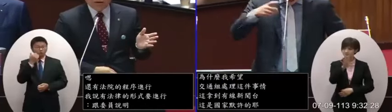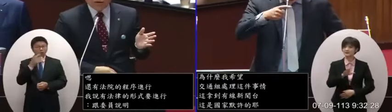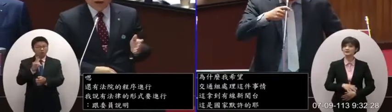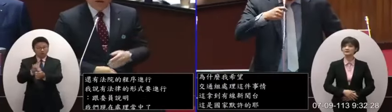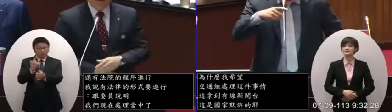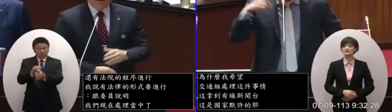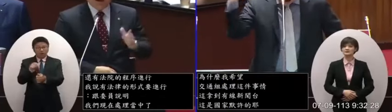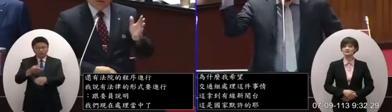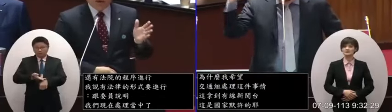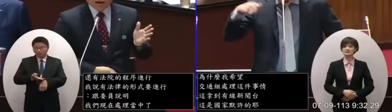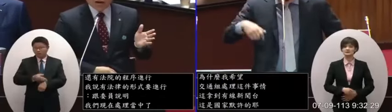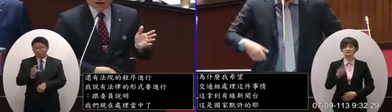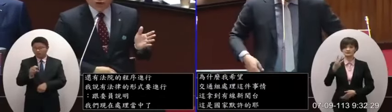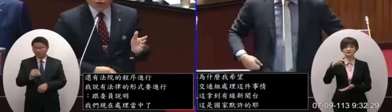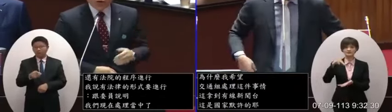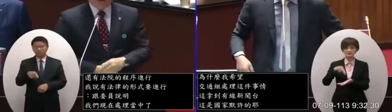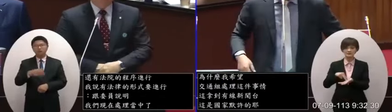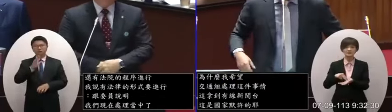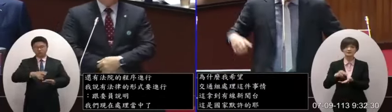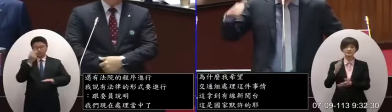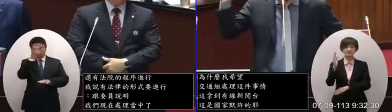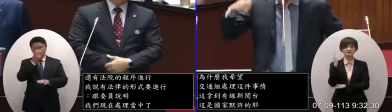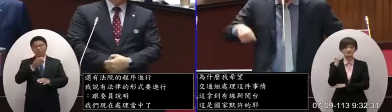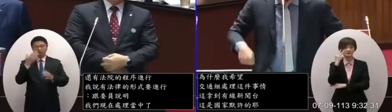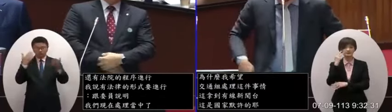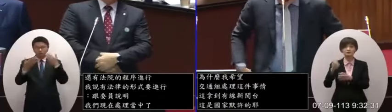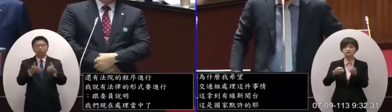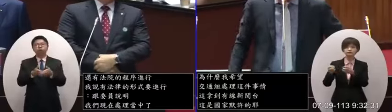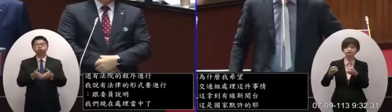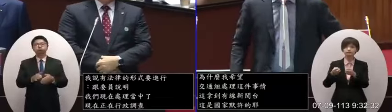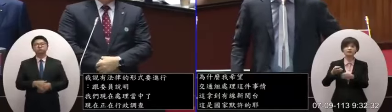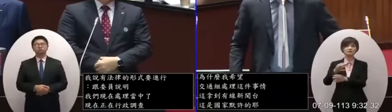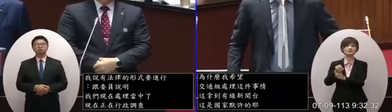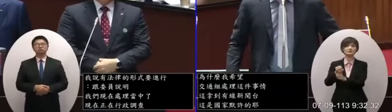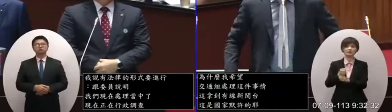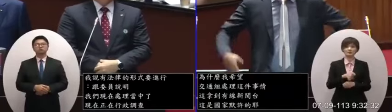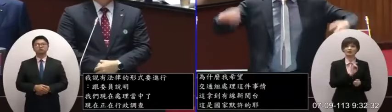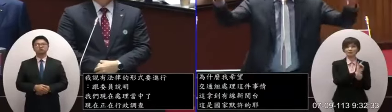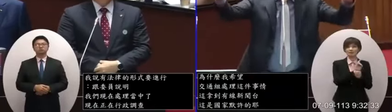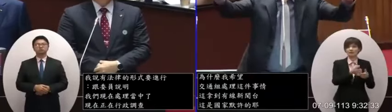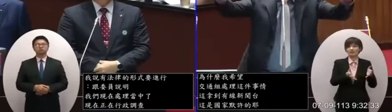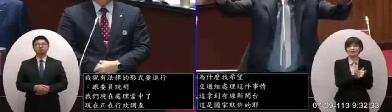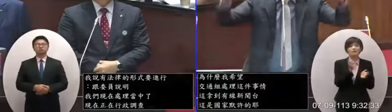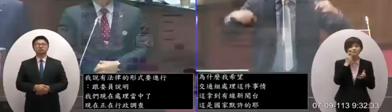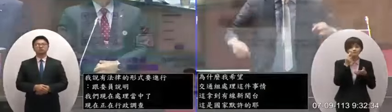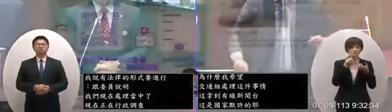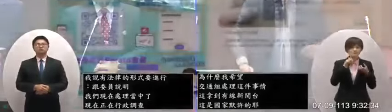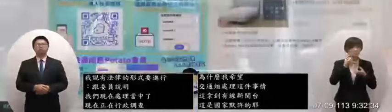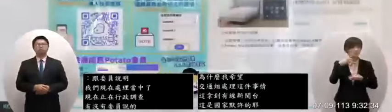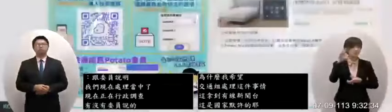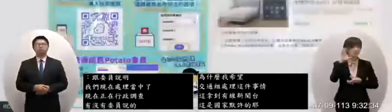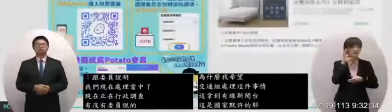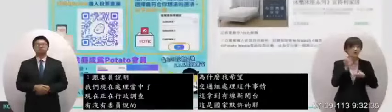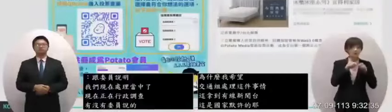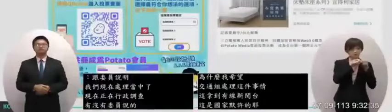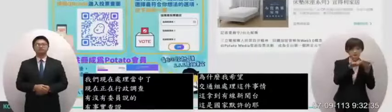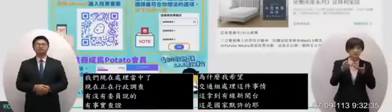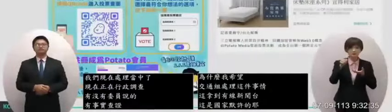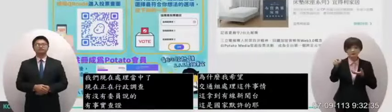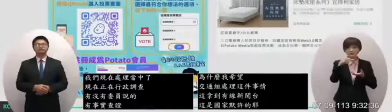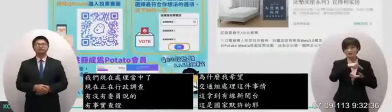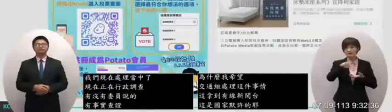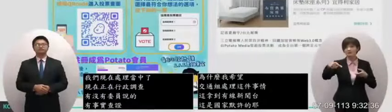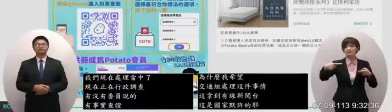欺的这个手段。 三立政论节目跟诈团的假新闻平台， 强强联手。这个